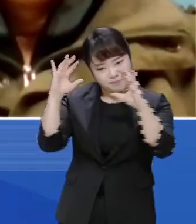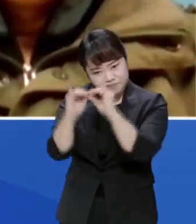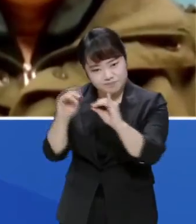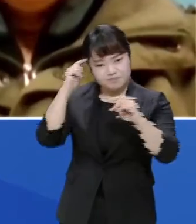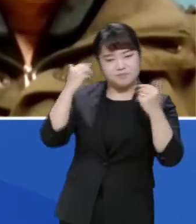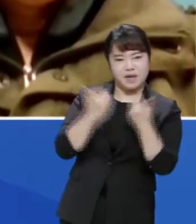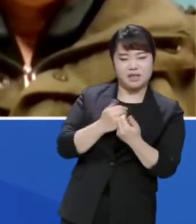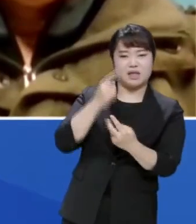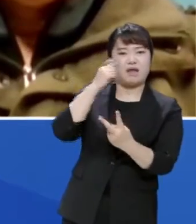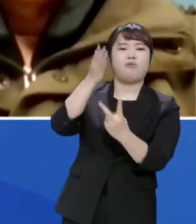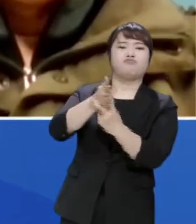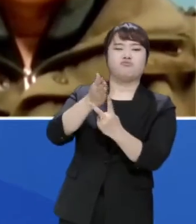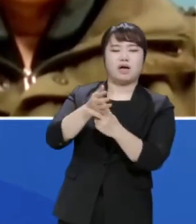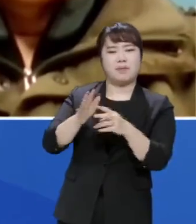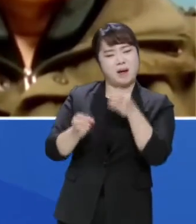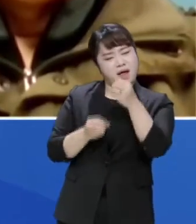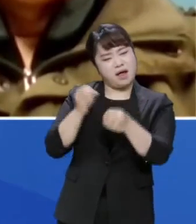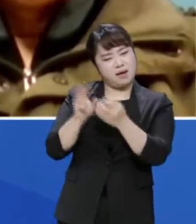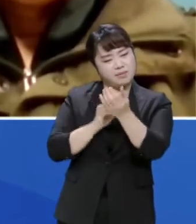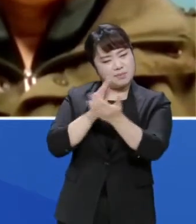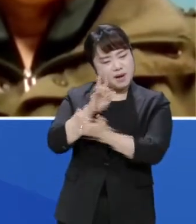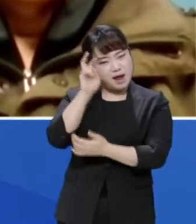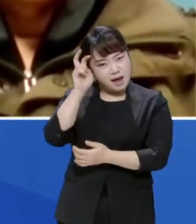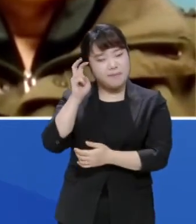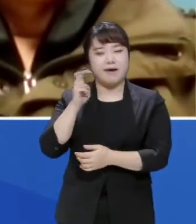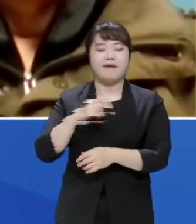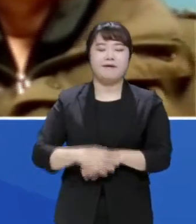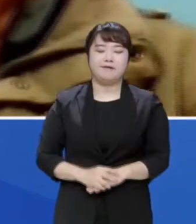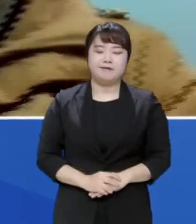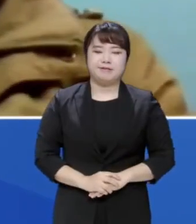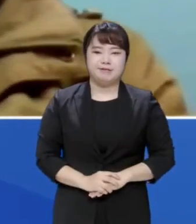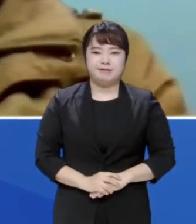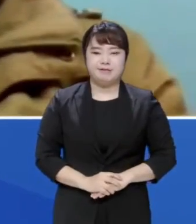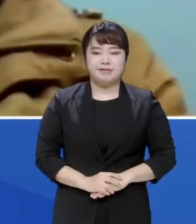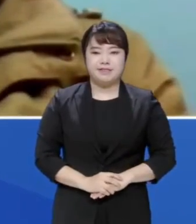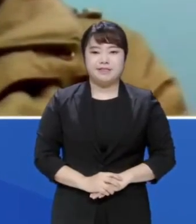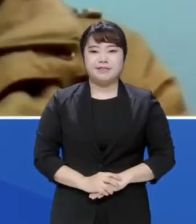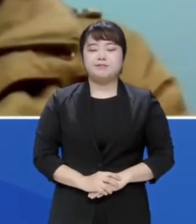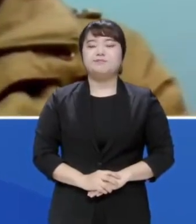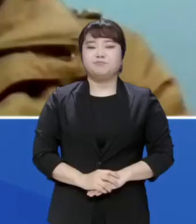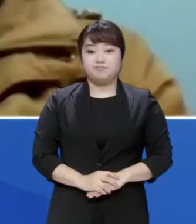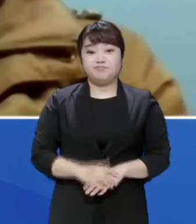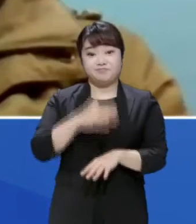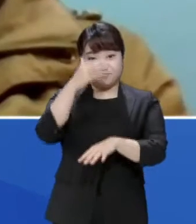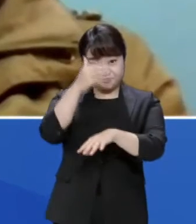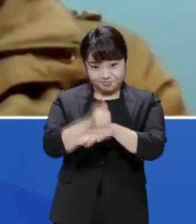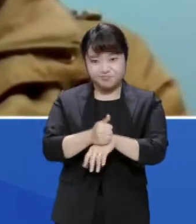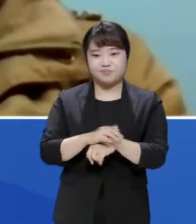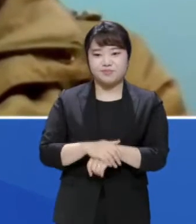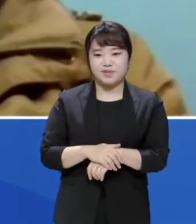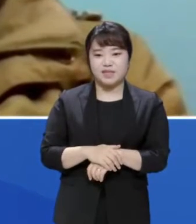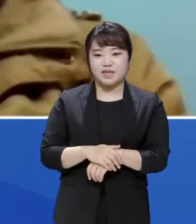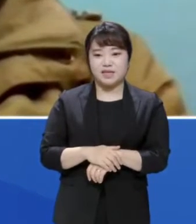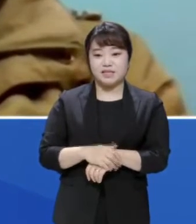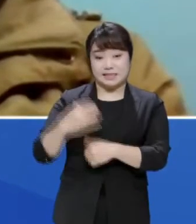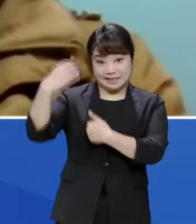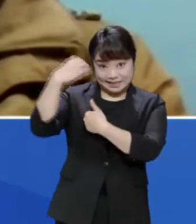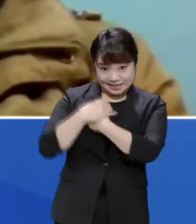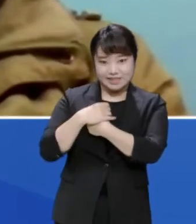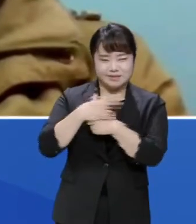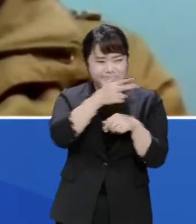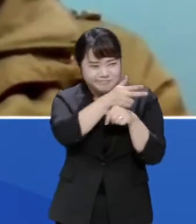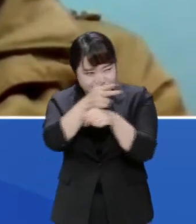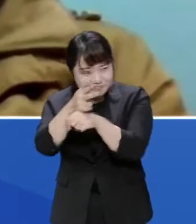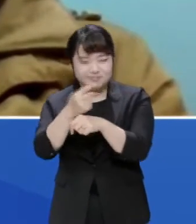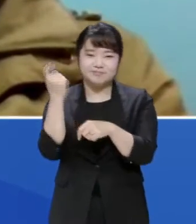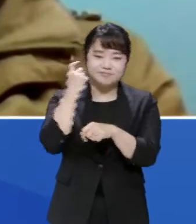갈려서 많은 갈등이 발생할 걸로 보입니다. 네, 마지막으로 이 통신원으로 활동하면서 네,